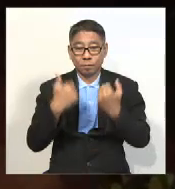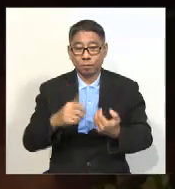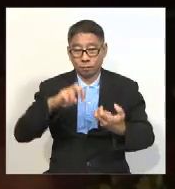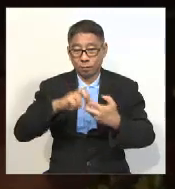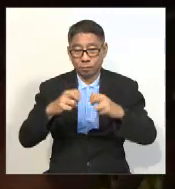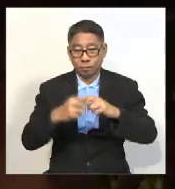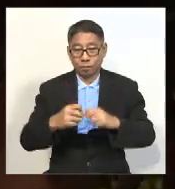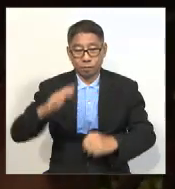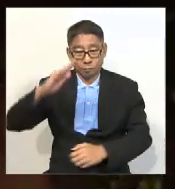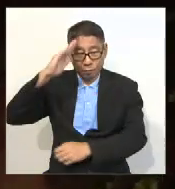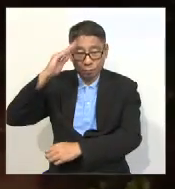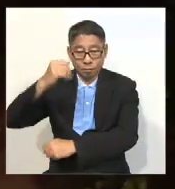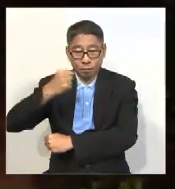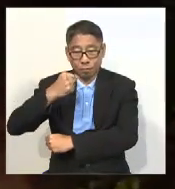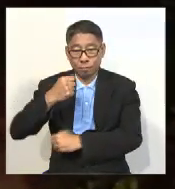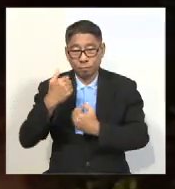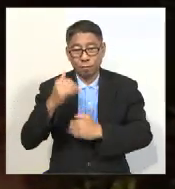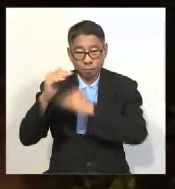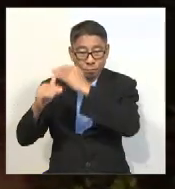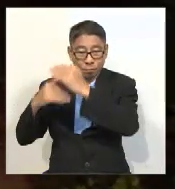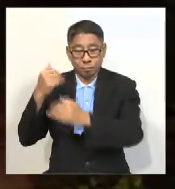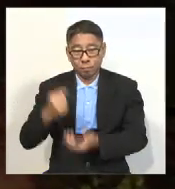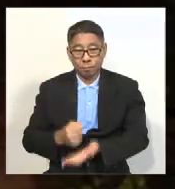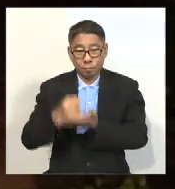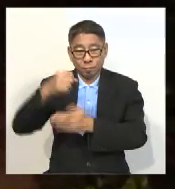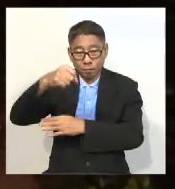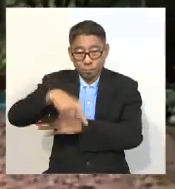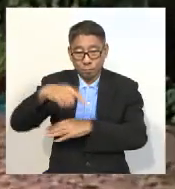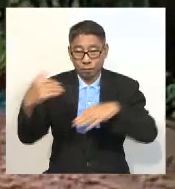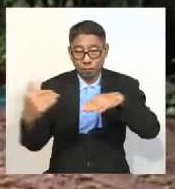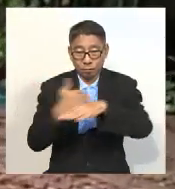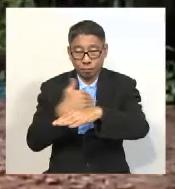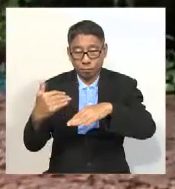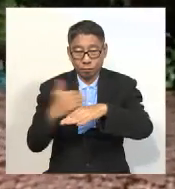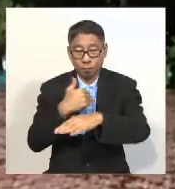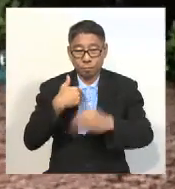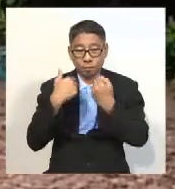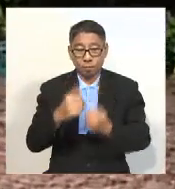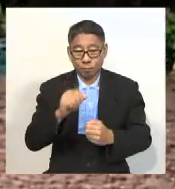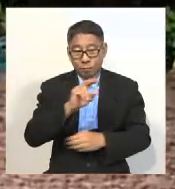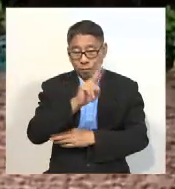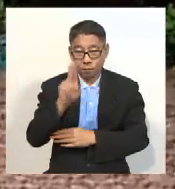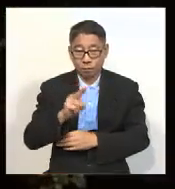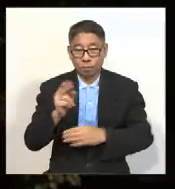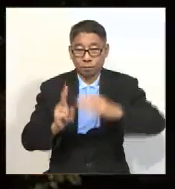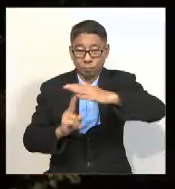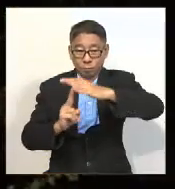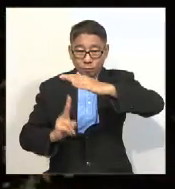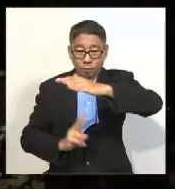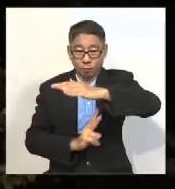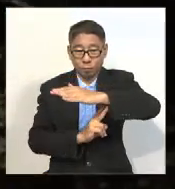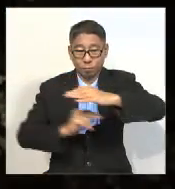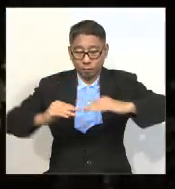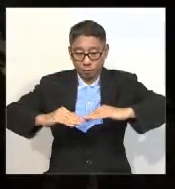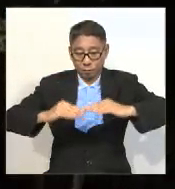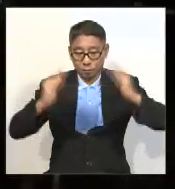ลยทำให้ทางทหารจากหน่วยบัญชาการทหารพัฒนาเข้าไปซ่อมแซมถนนดังกล่าวโดยได้นำรถสะพานเครื่อง